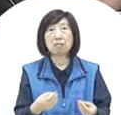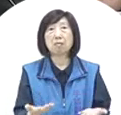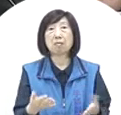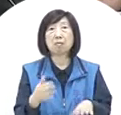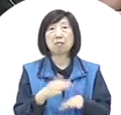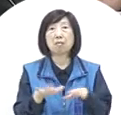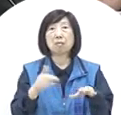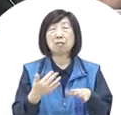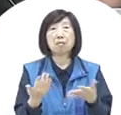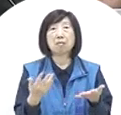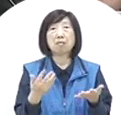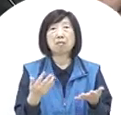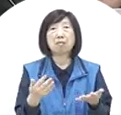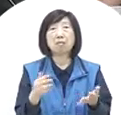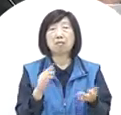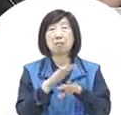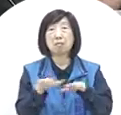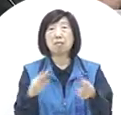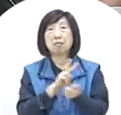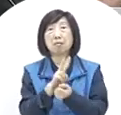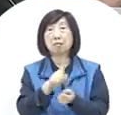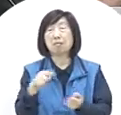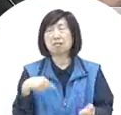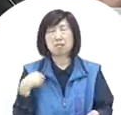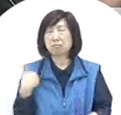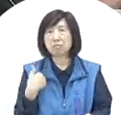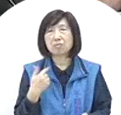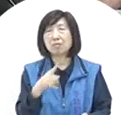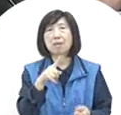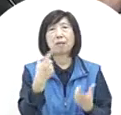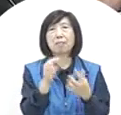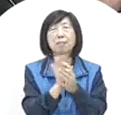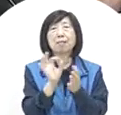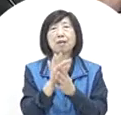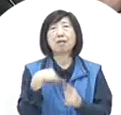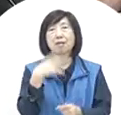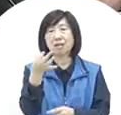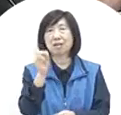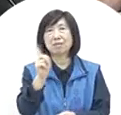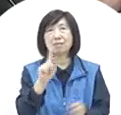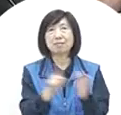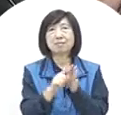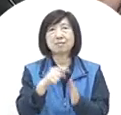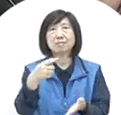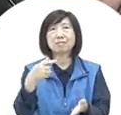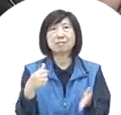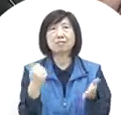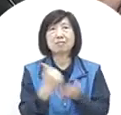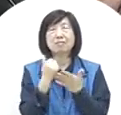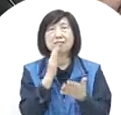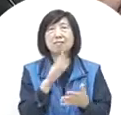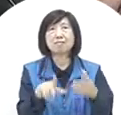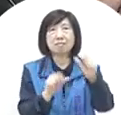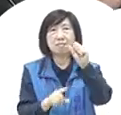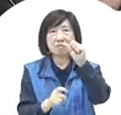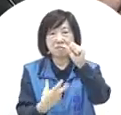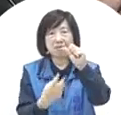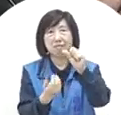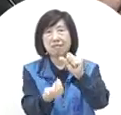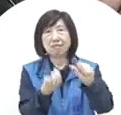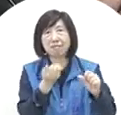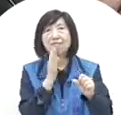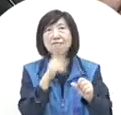这个我不太了解了，我要回去了解一下。 没关系，市长您承诺我的经费什么时候会下来？ 我真的 5月17号以前好不好？因为我怕